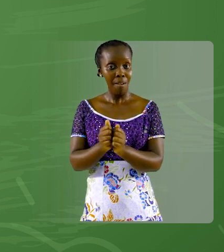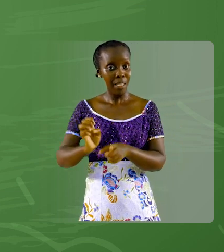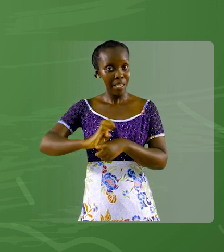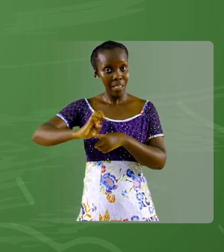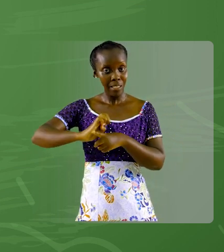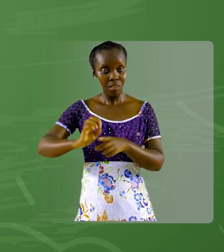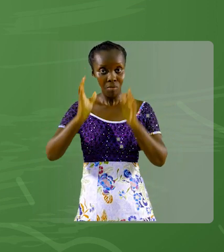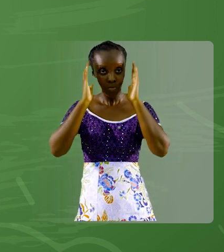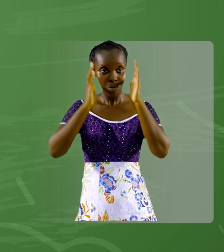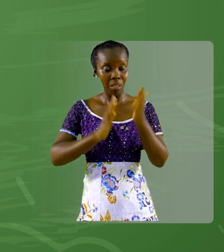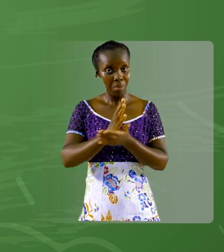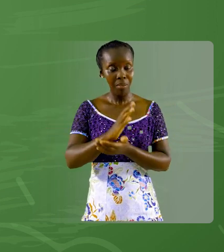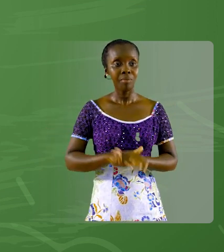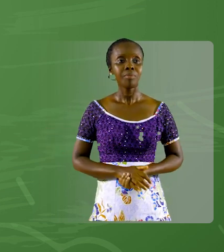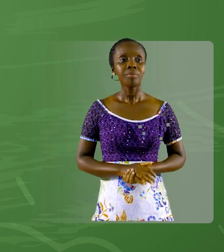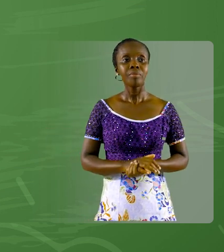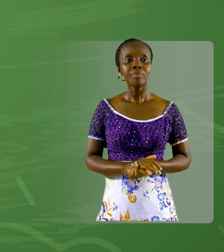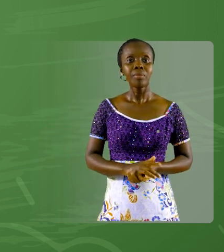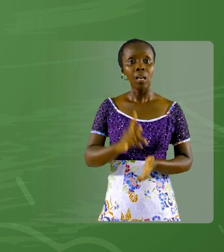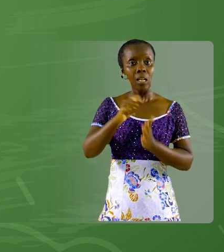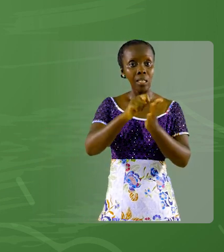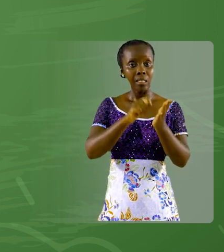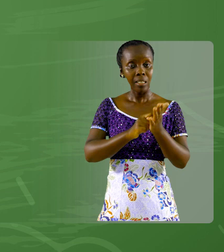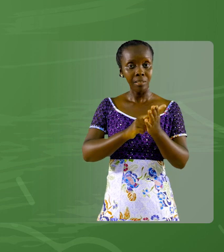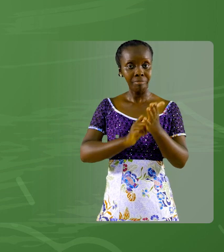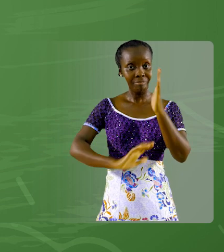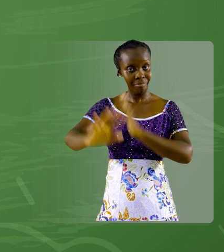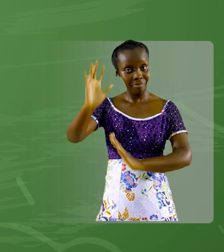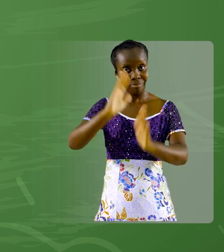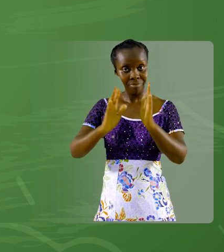Alors vous écoutez le test qui va vous être donné.